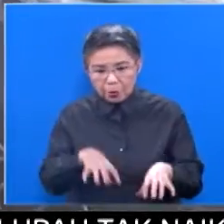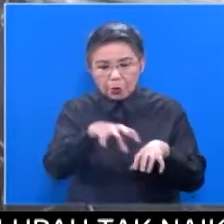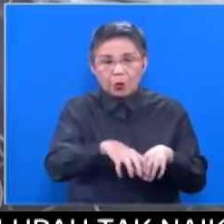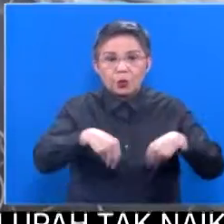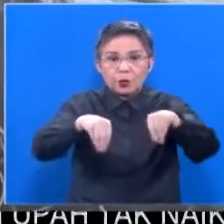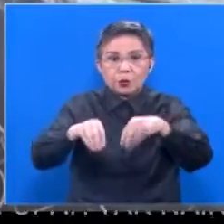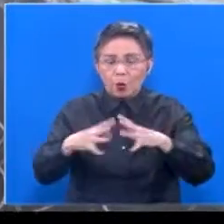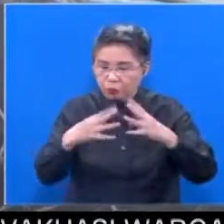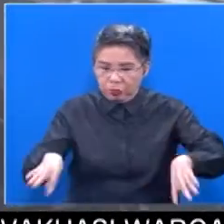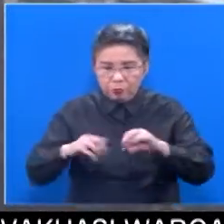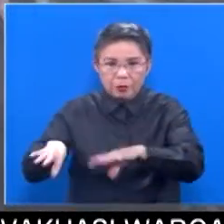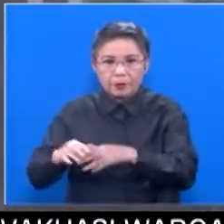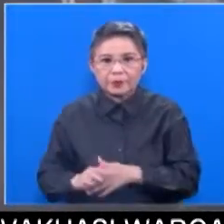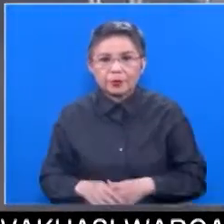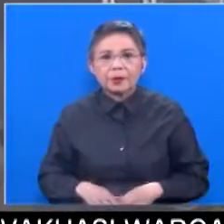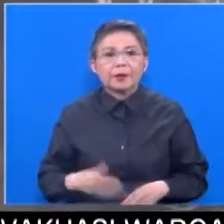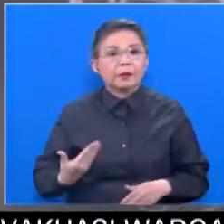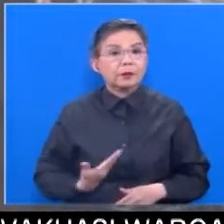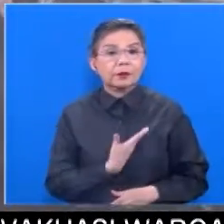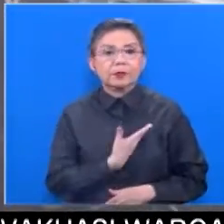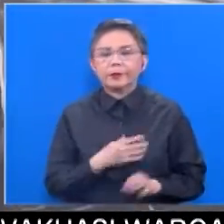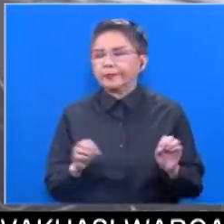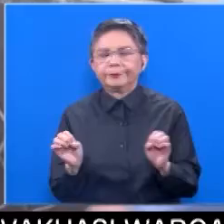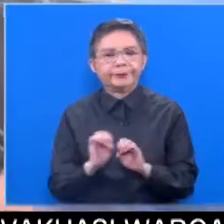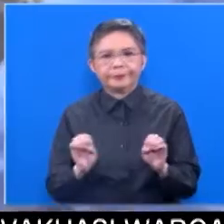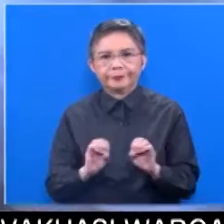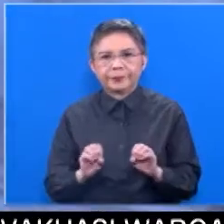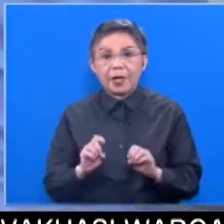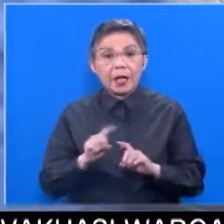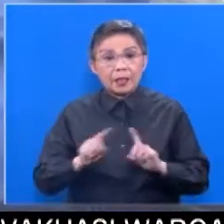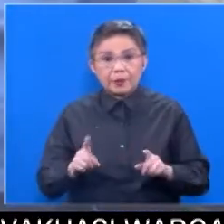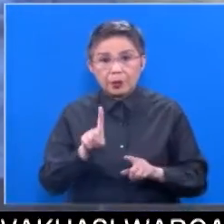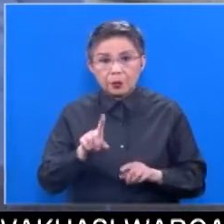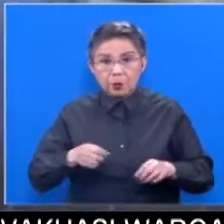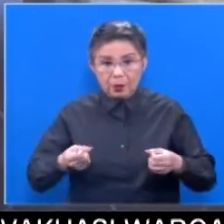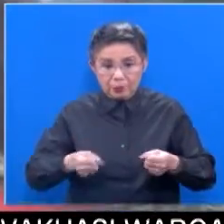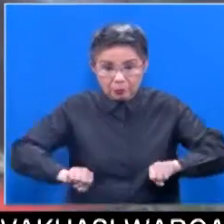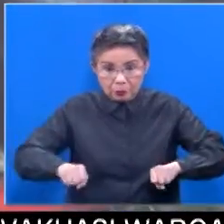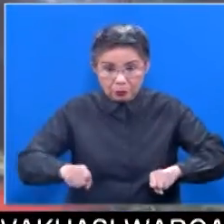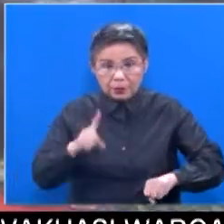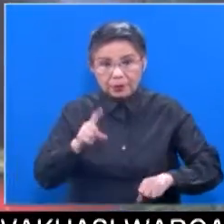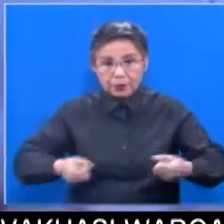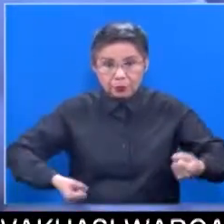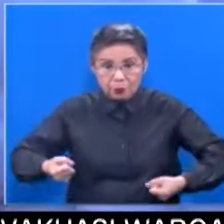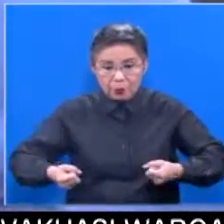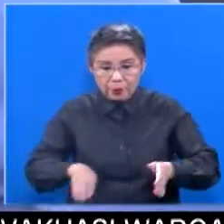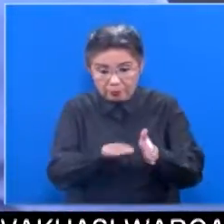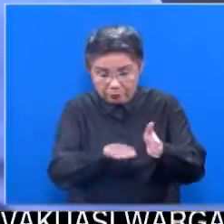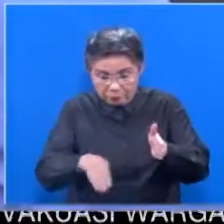pedagang porak-poranda. Beruntung kejadian tidak menelan korban jiwa, namun dua unit kendaraan motor dan mobil bak yang